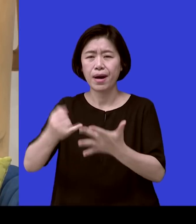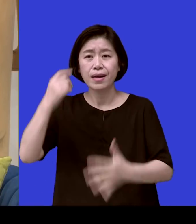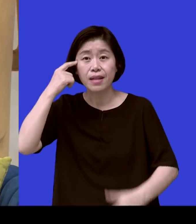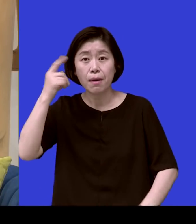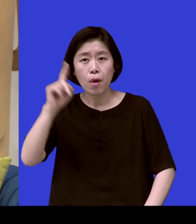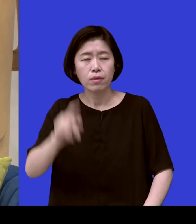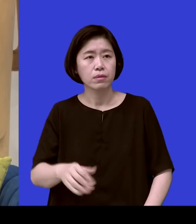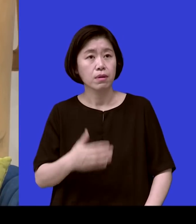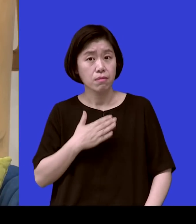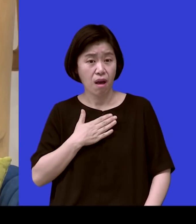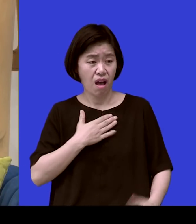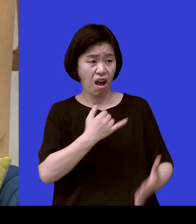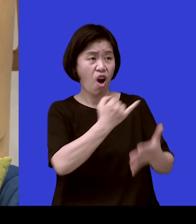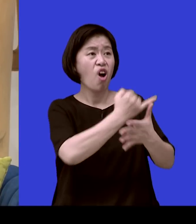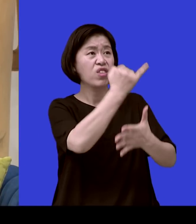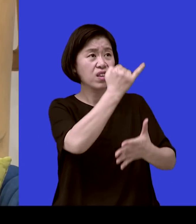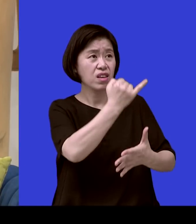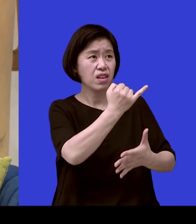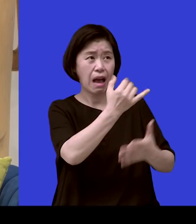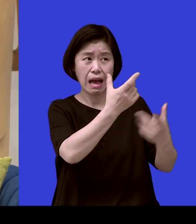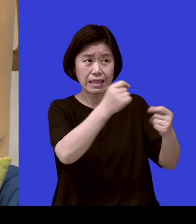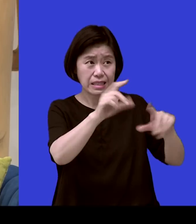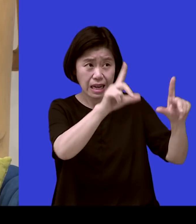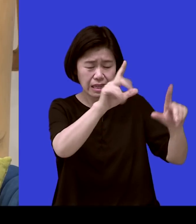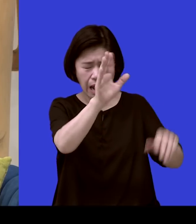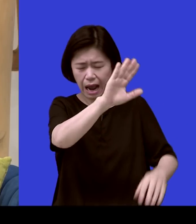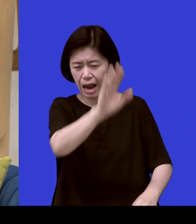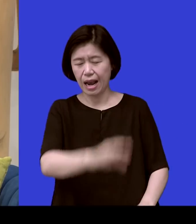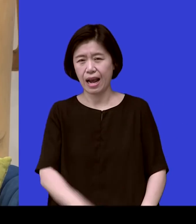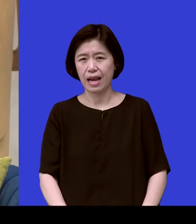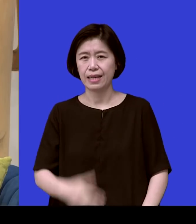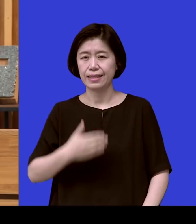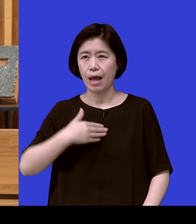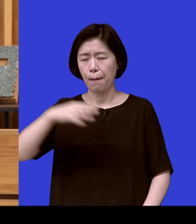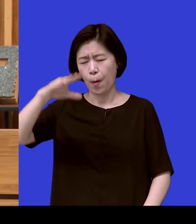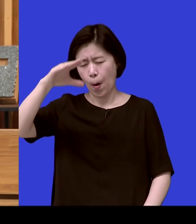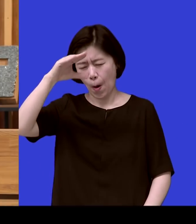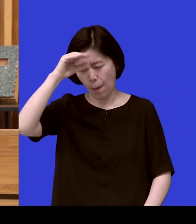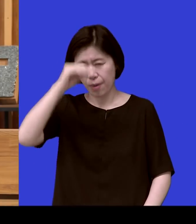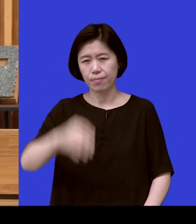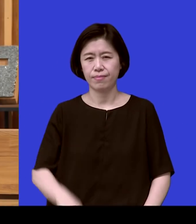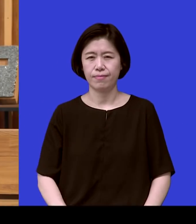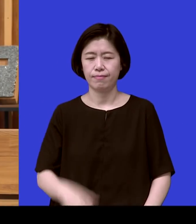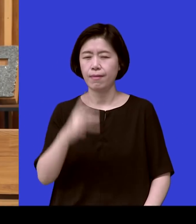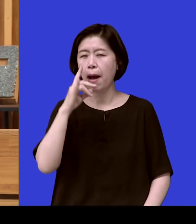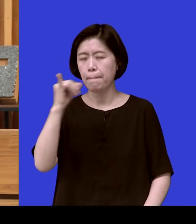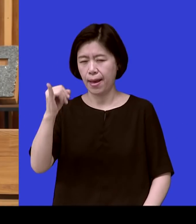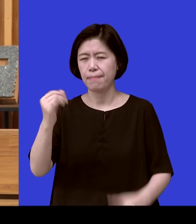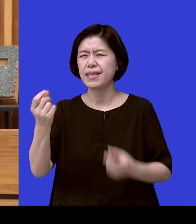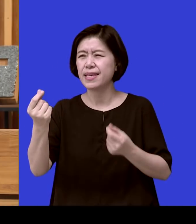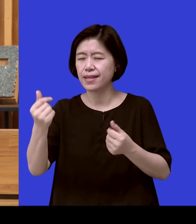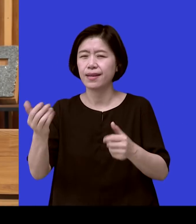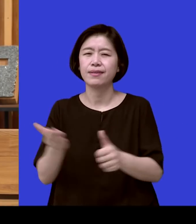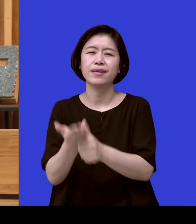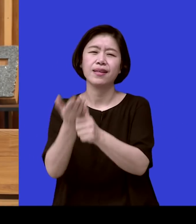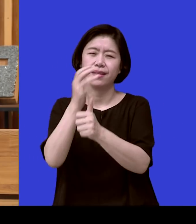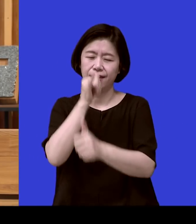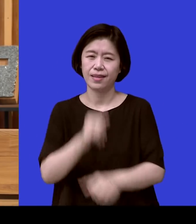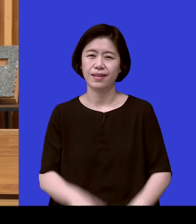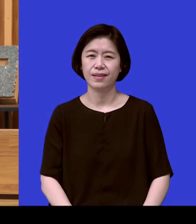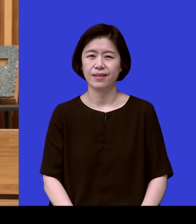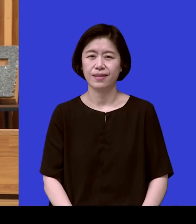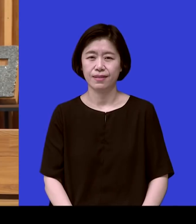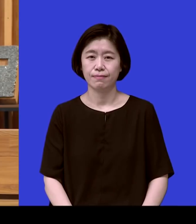거다. 아. 그 걔는 또 굉장히 범생이죠. 아, 저처럼. 엄마 엄마 닮았군요. 네. 예. 뭐 네.